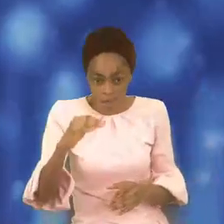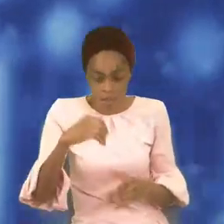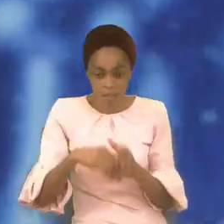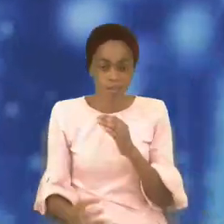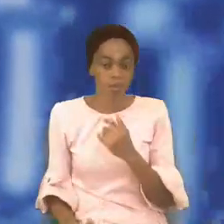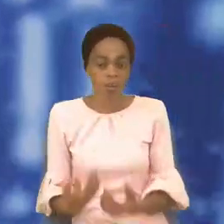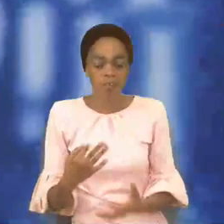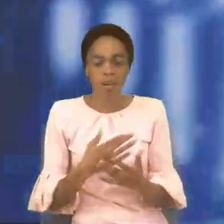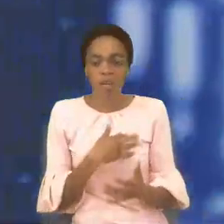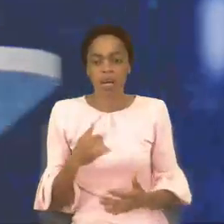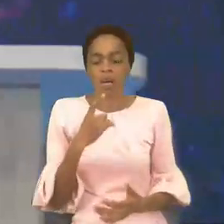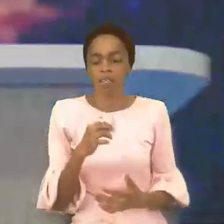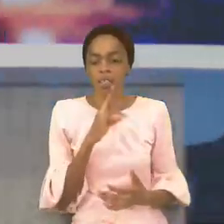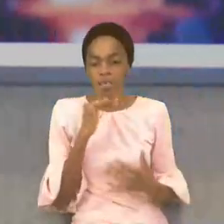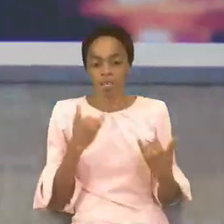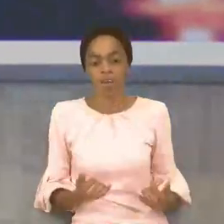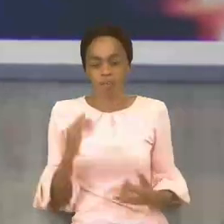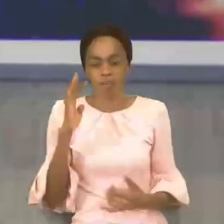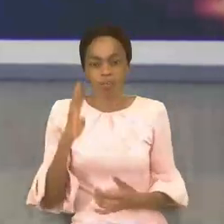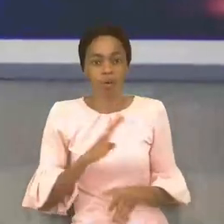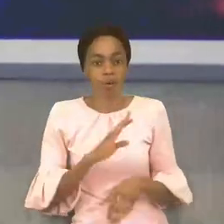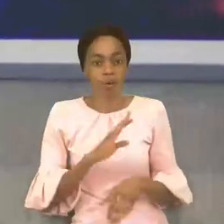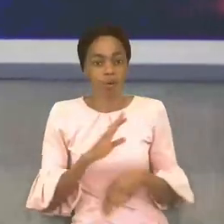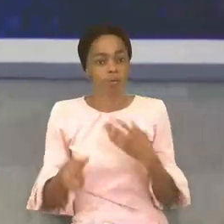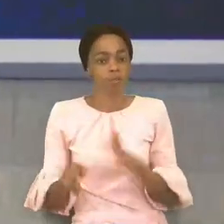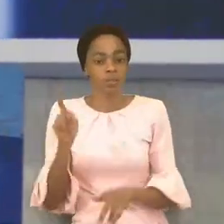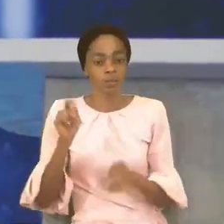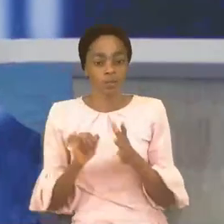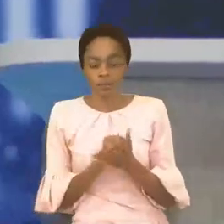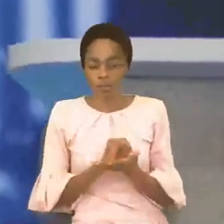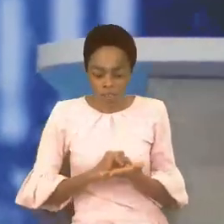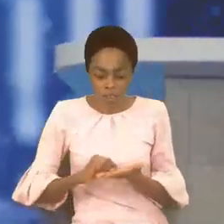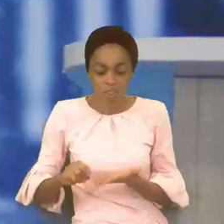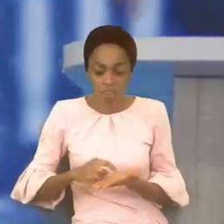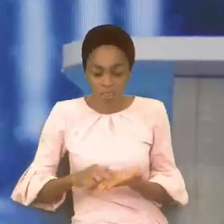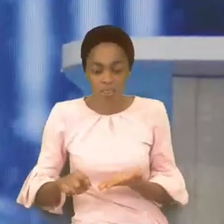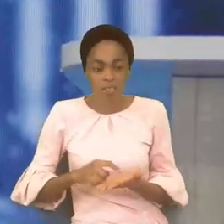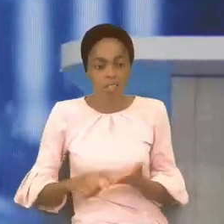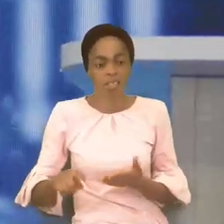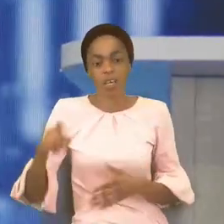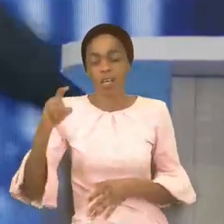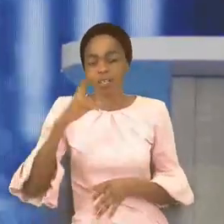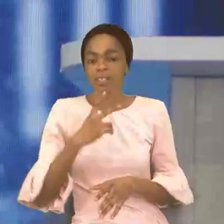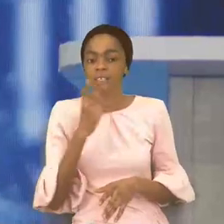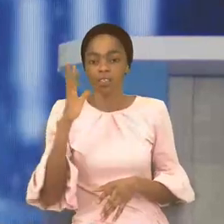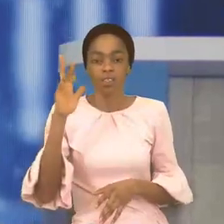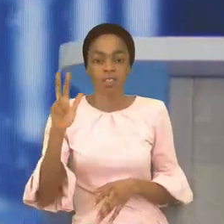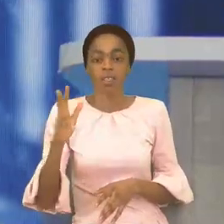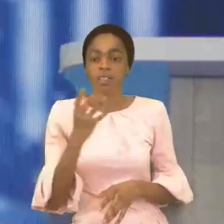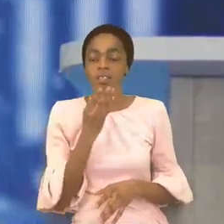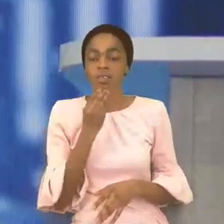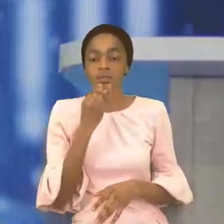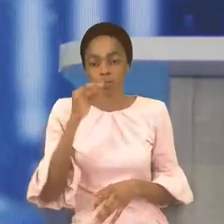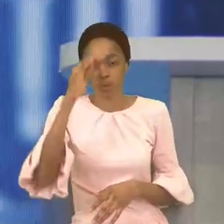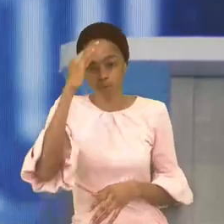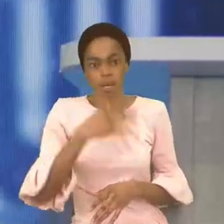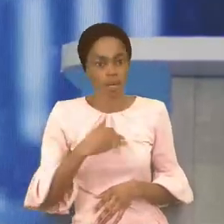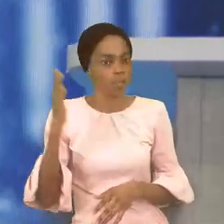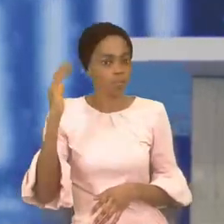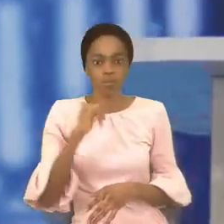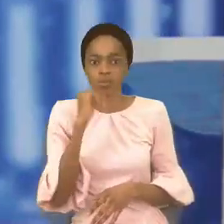sont quatre. Tous ces hommes, tous ceux-là qui examinent Shadrach et qui ne